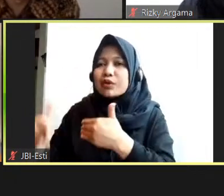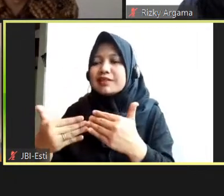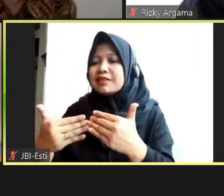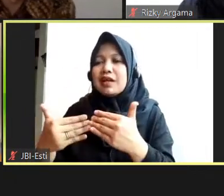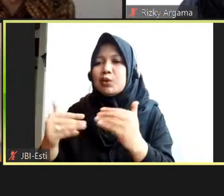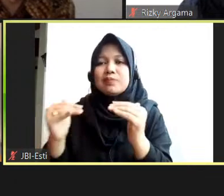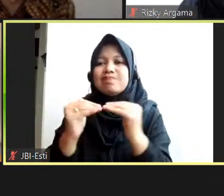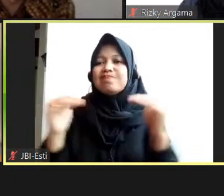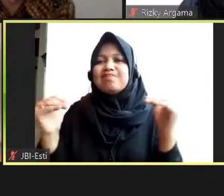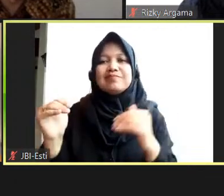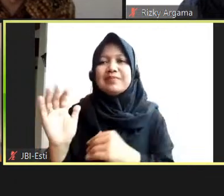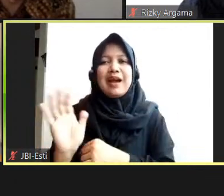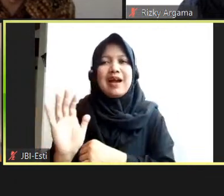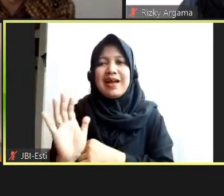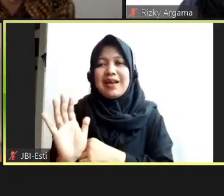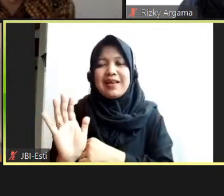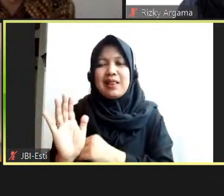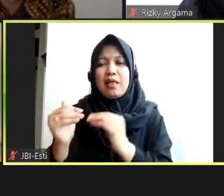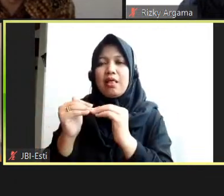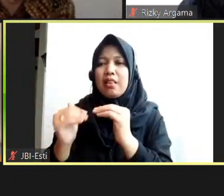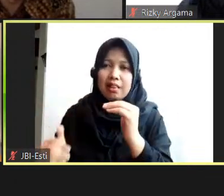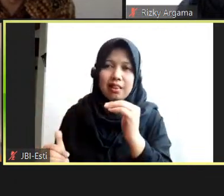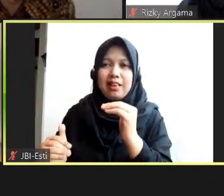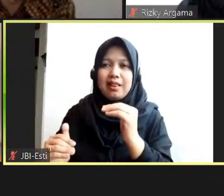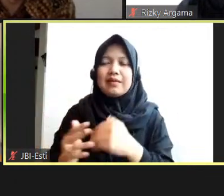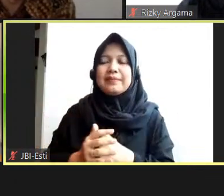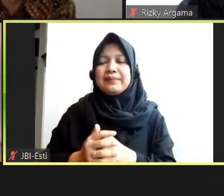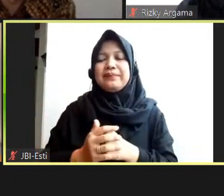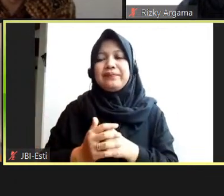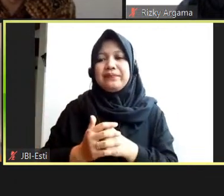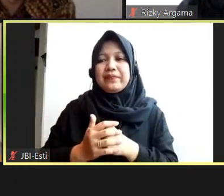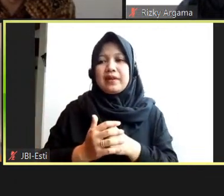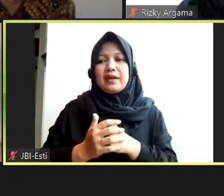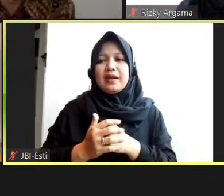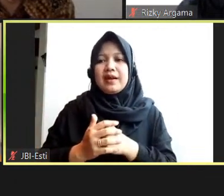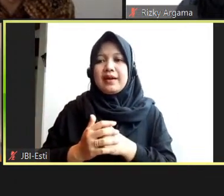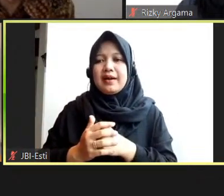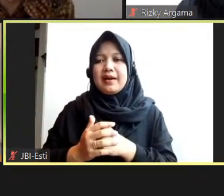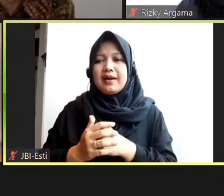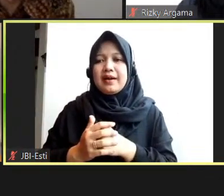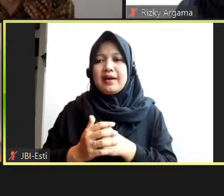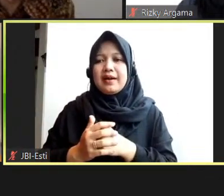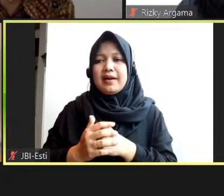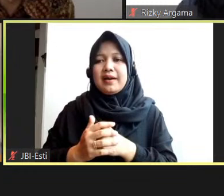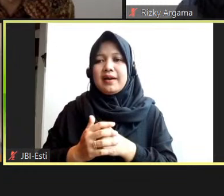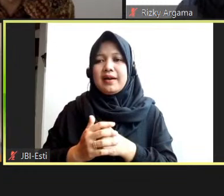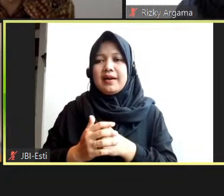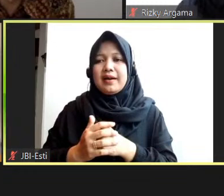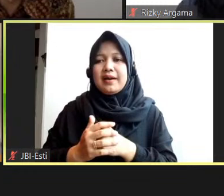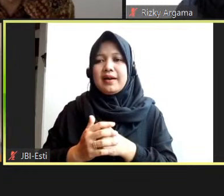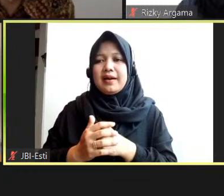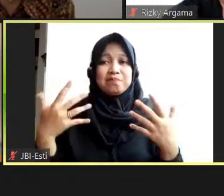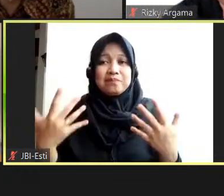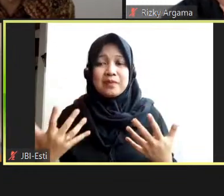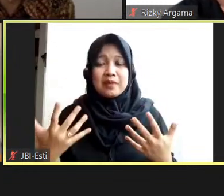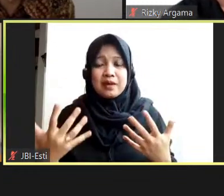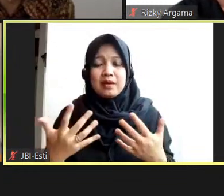adil. Nah, ini sebetulnya yang menjadi tantangan ke depan, mengingat kita juga